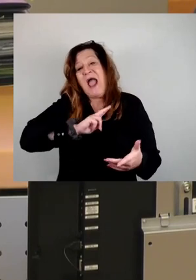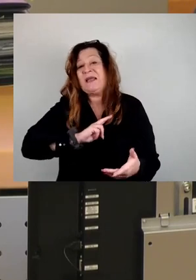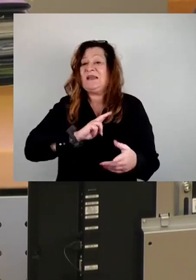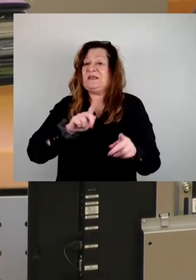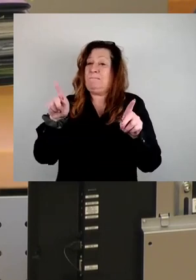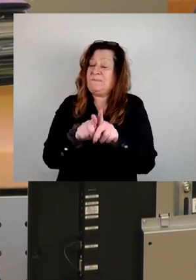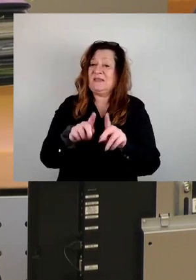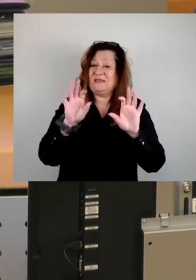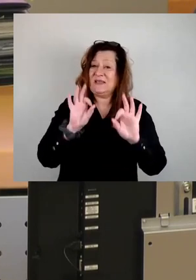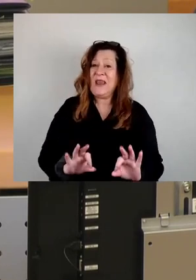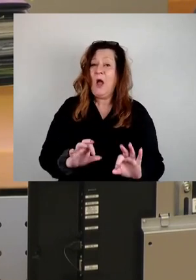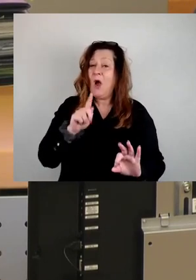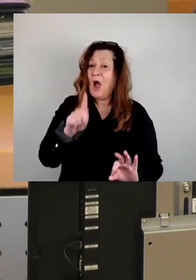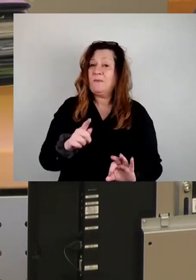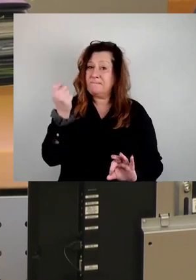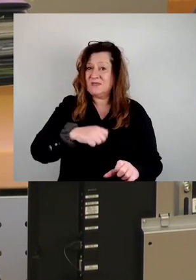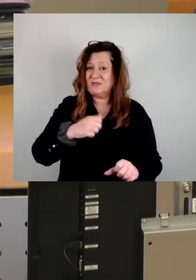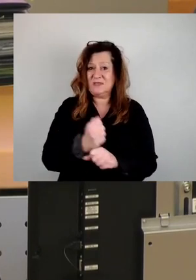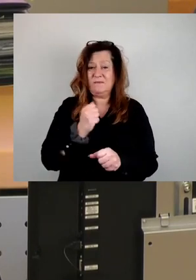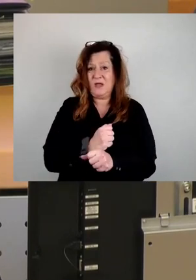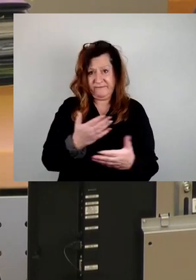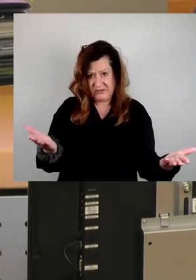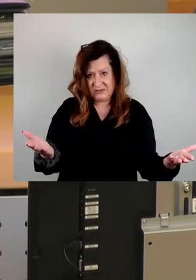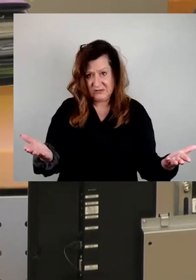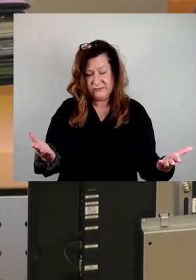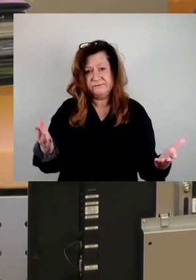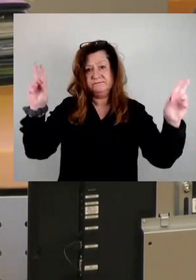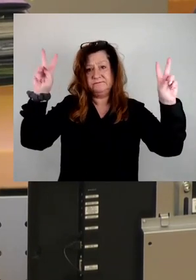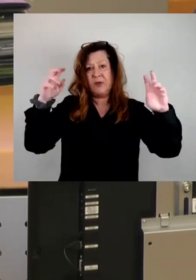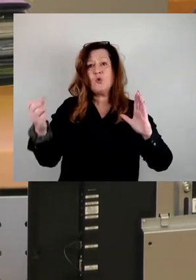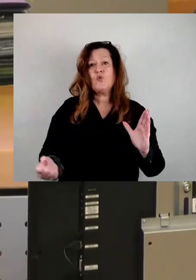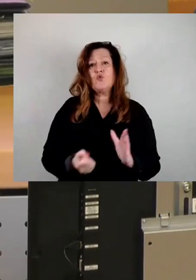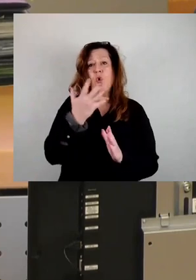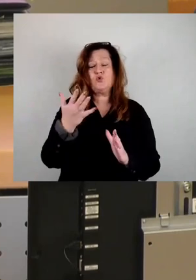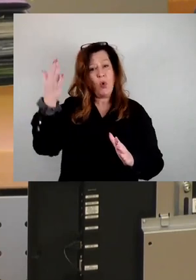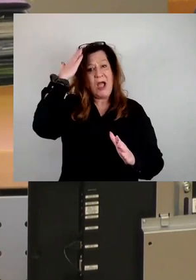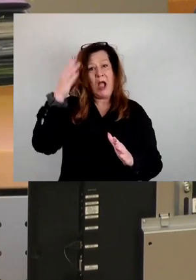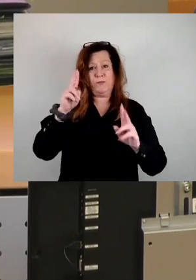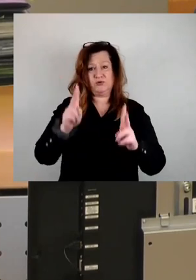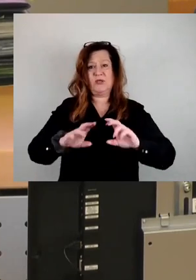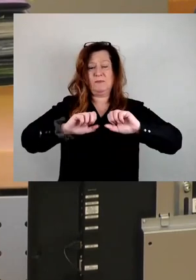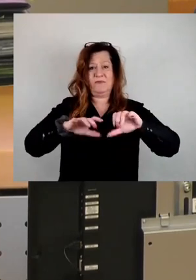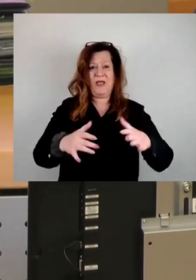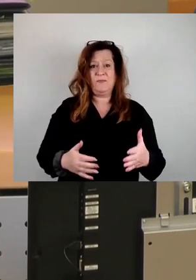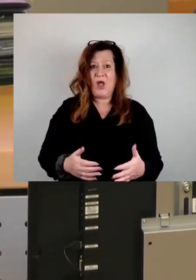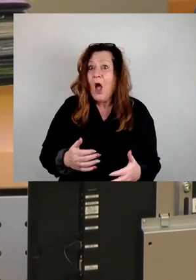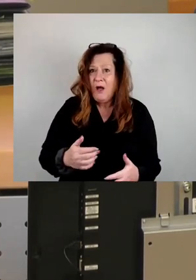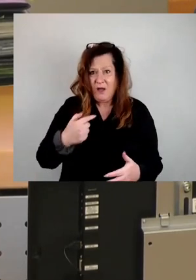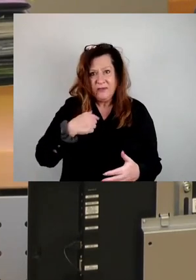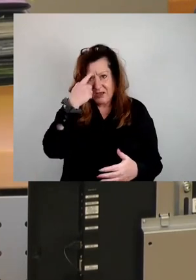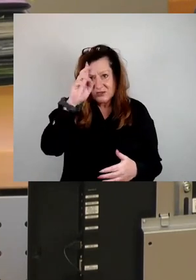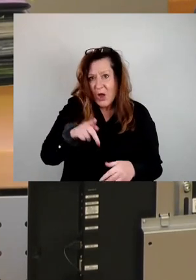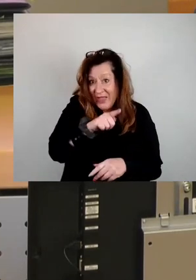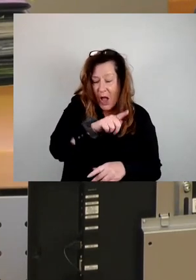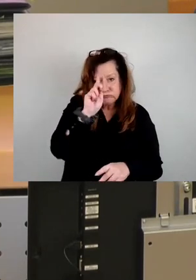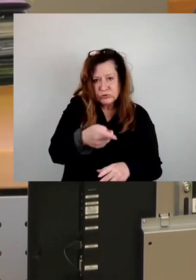ist, nämlich die Kulturhauptstadtbewerbung. Auch da habe ich schon mal gedacht, das ist genau das, was wir machen müssen. Ich